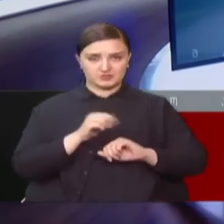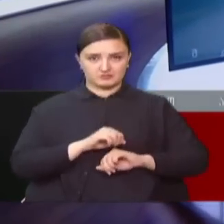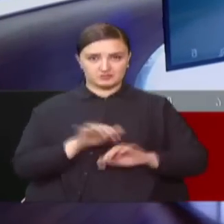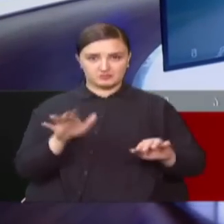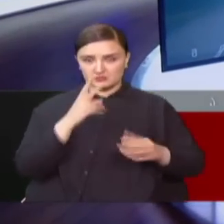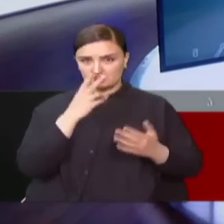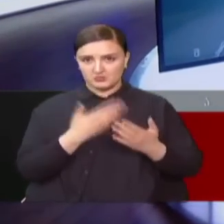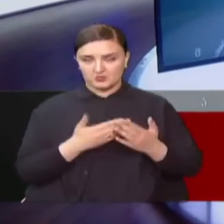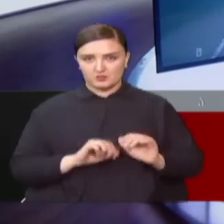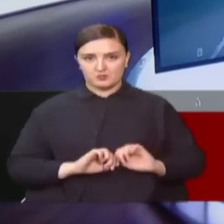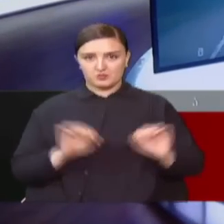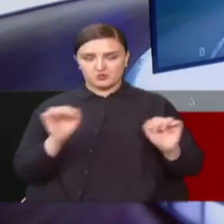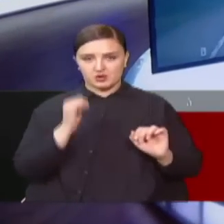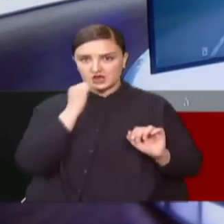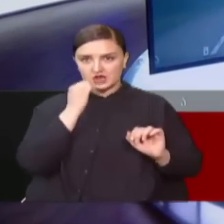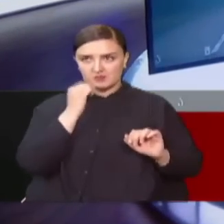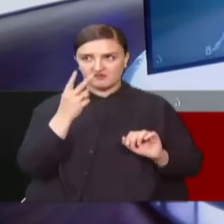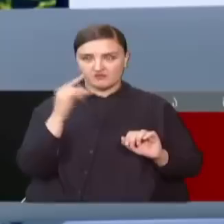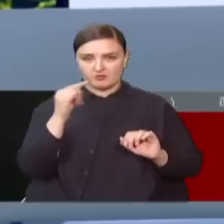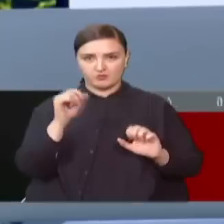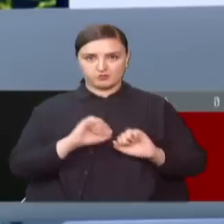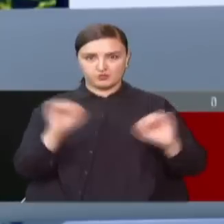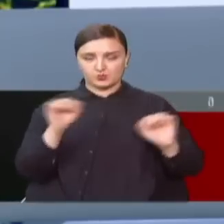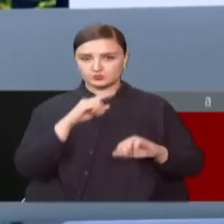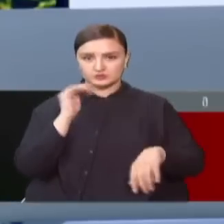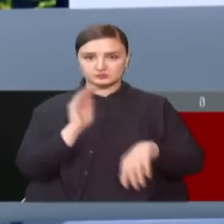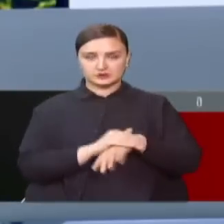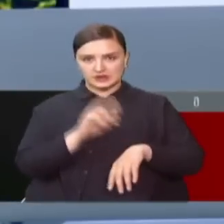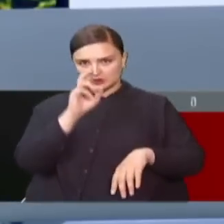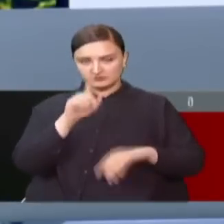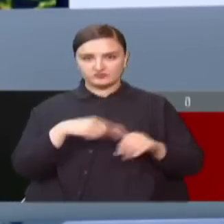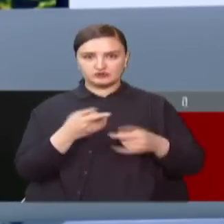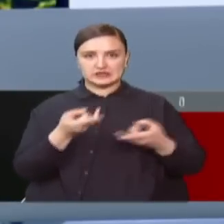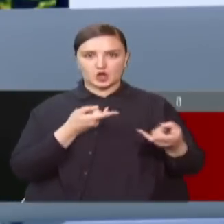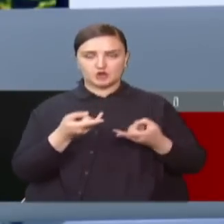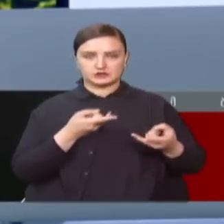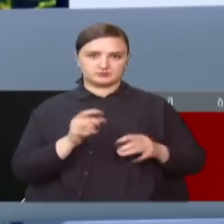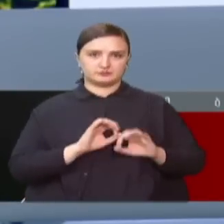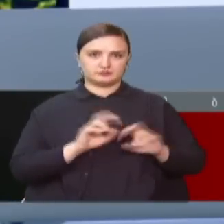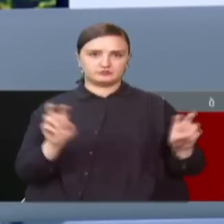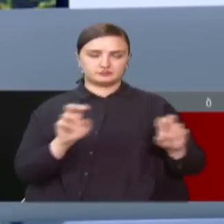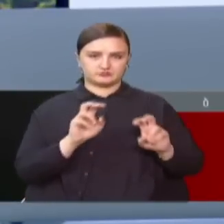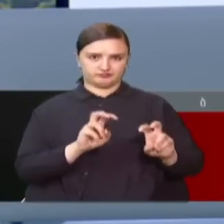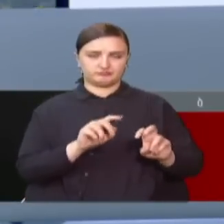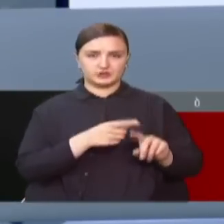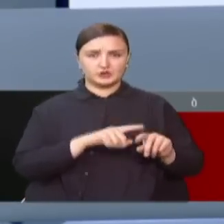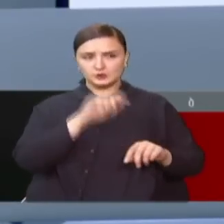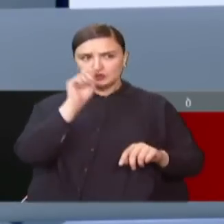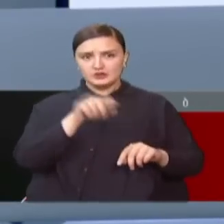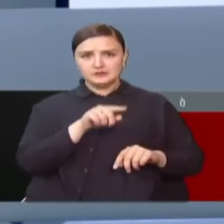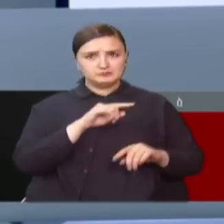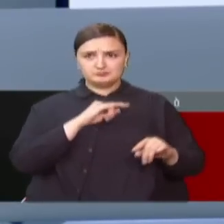სადაც ჩანს, როგორ ფეთქდება კრემლის თავზე ორი დრონი. Ფაქტს რუსეთის ხელისუფლება ტერორისტულ აქტად აცხადებს. Უკრაინა დრონების გაშვებასთან